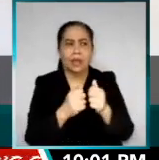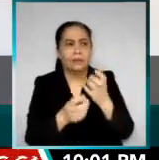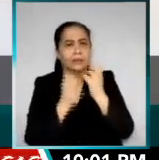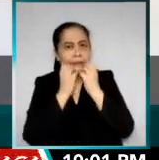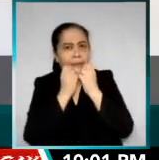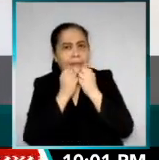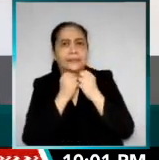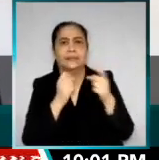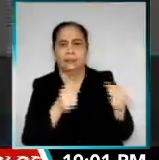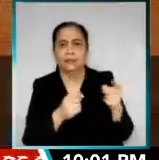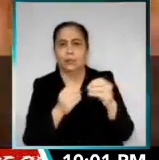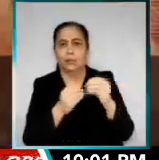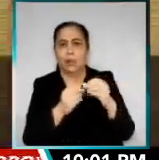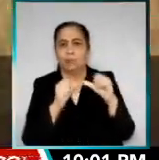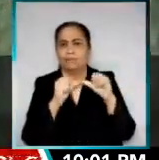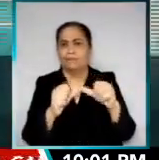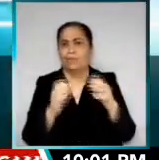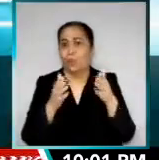more sustainable way.